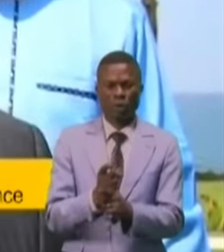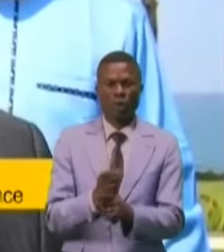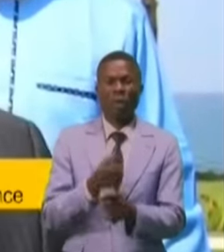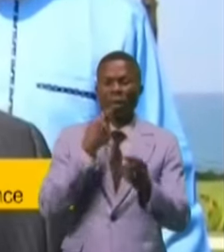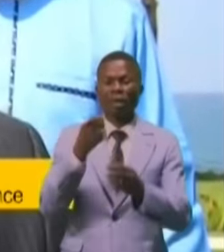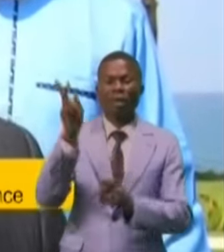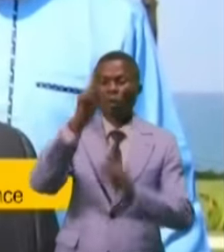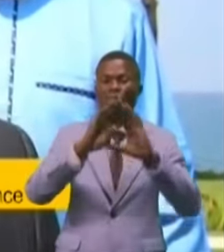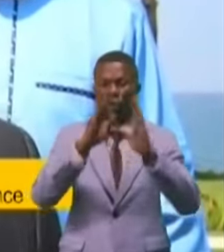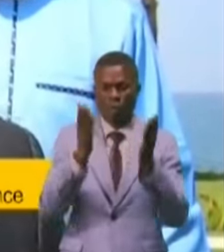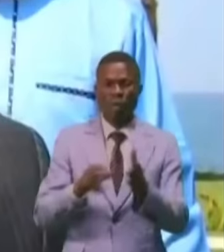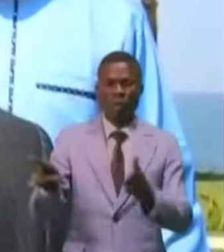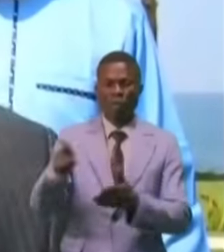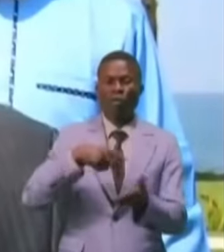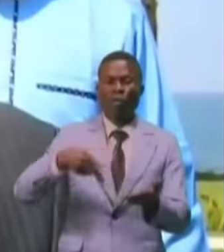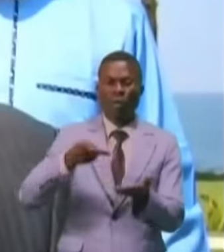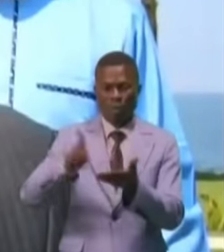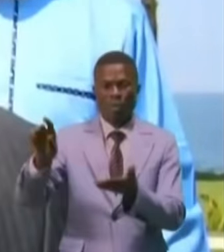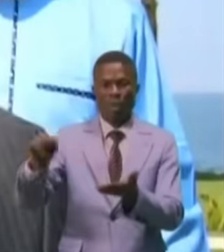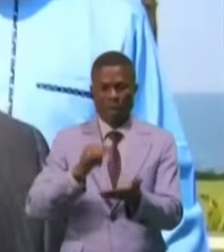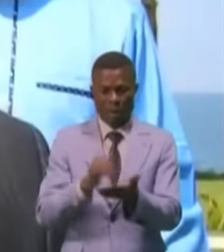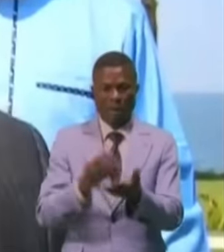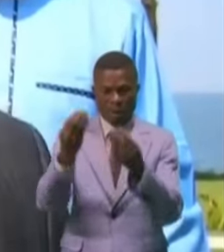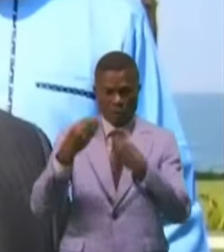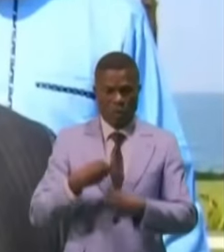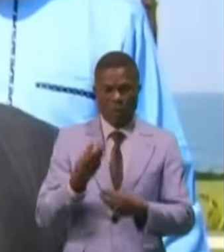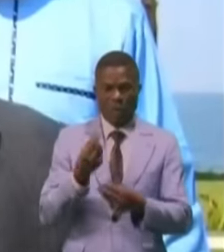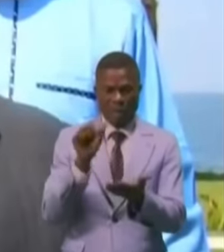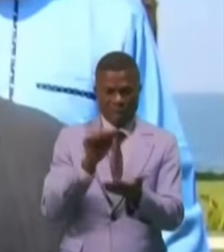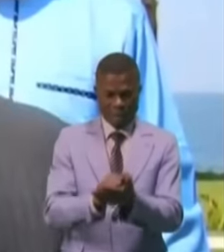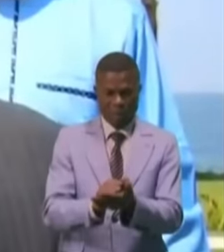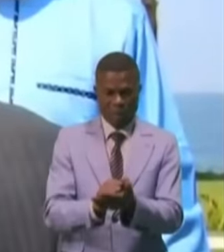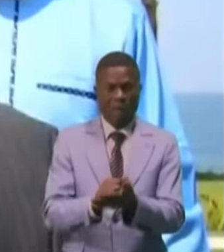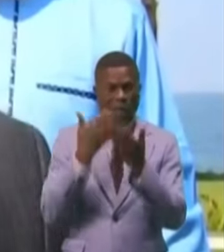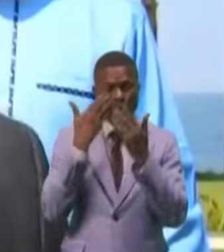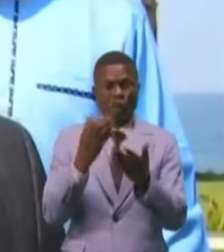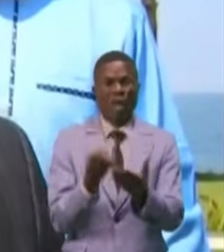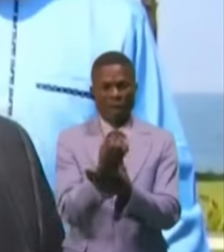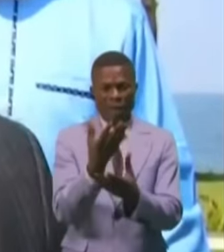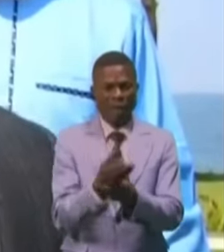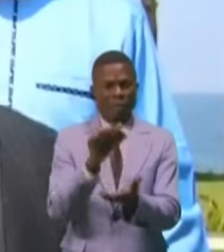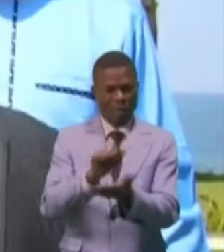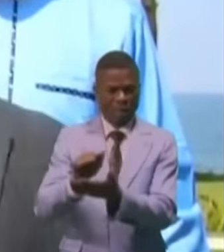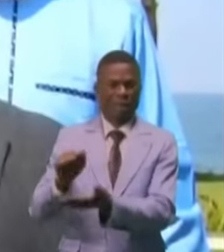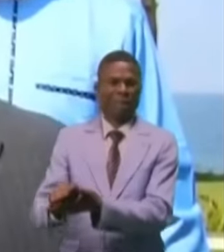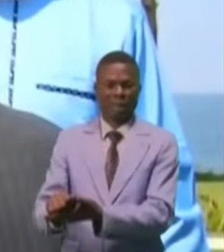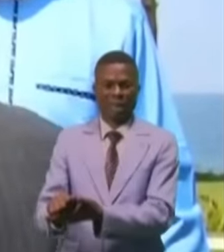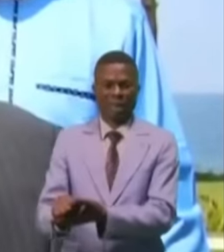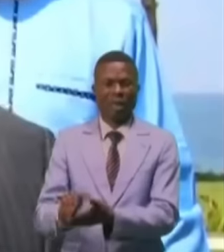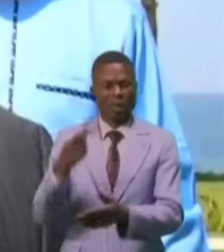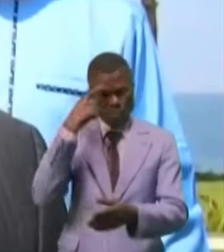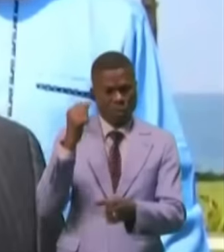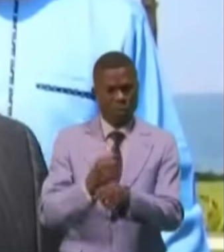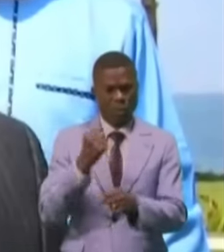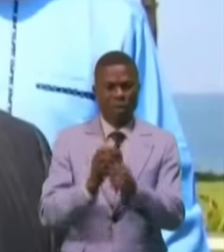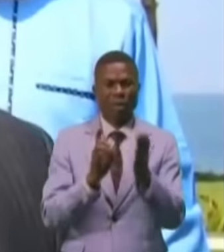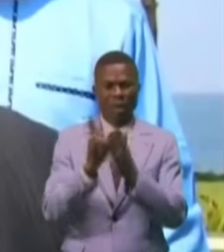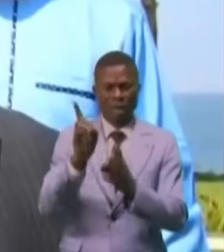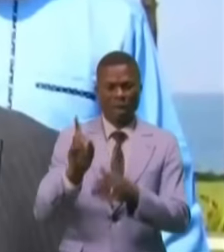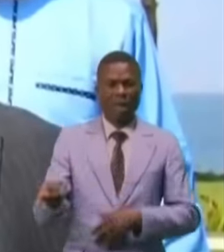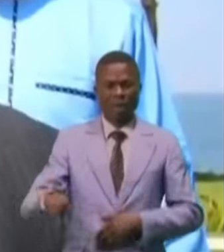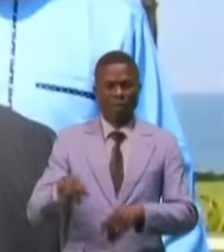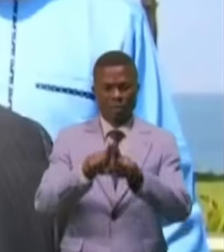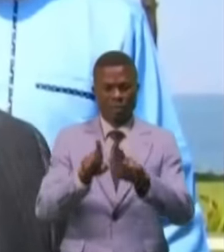population, vous qui payez les impôts, vous nous avez donné autant de recettes et voici comment les recettes nous les avons affectées aux travaux de développement, mais également